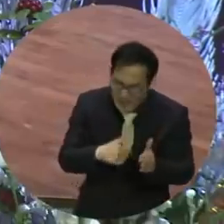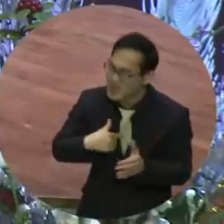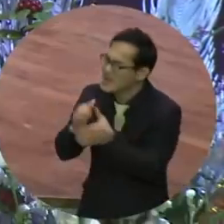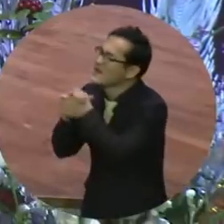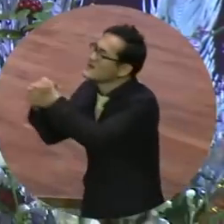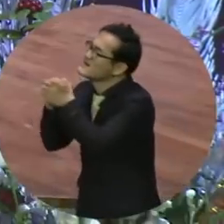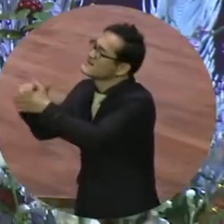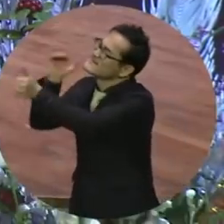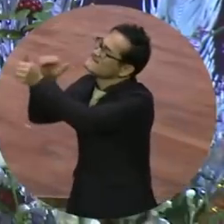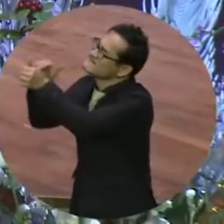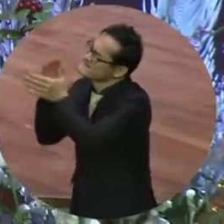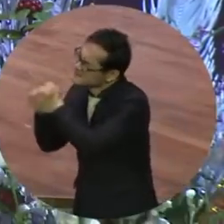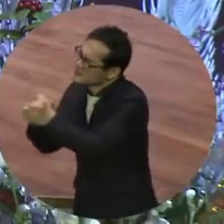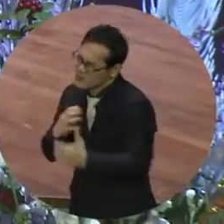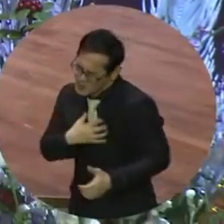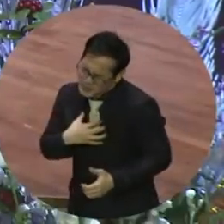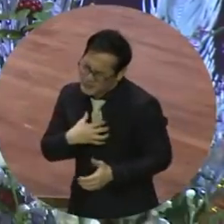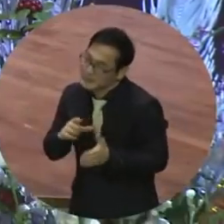사람들, 다릅니다.